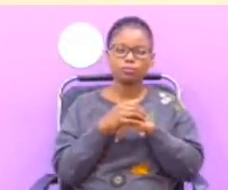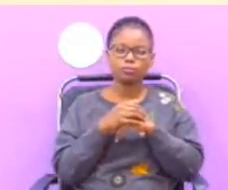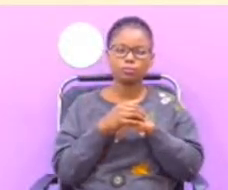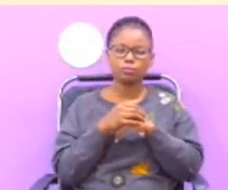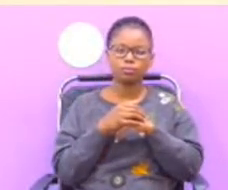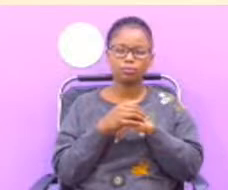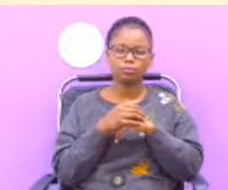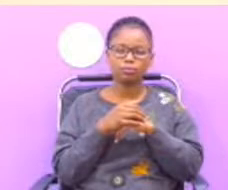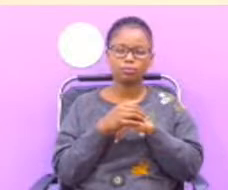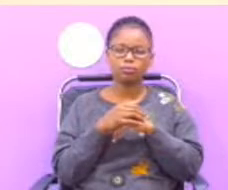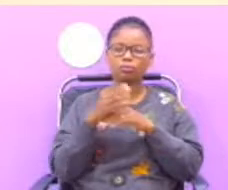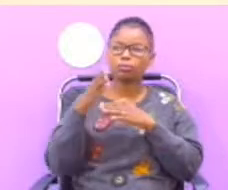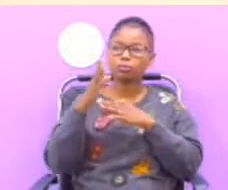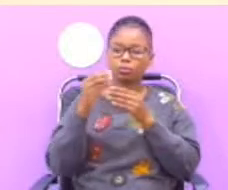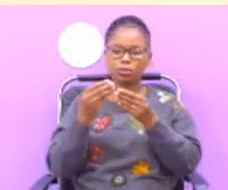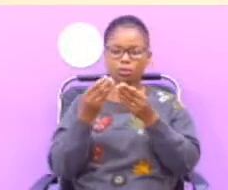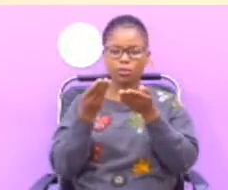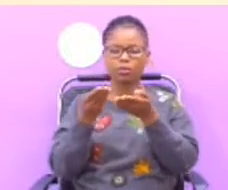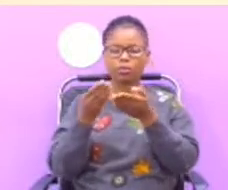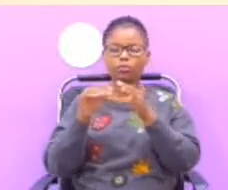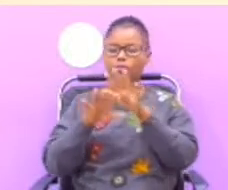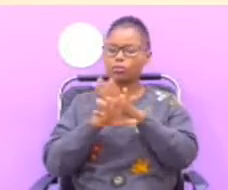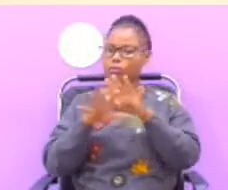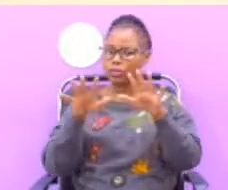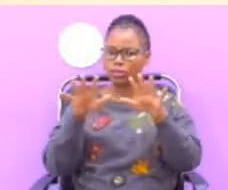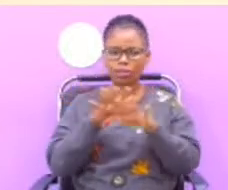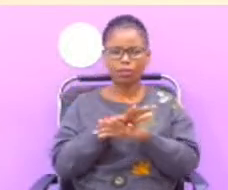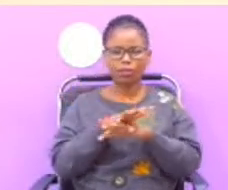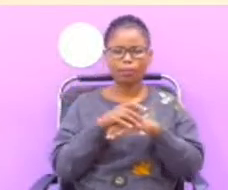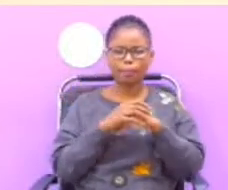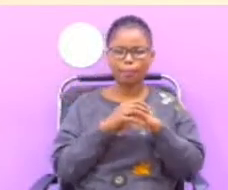Gai ahea na gaido siyele.